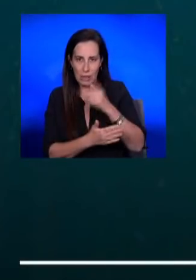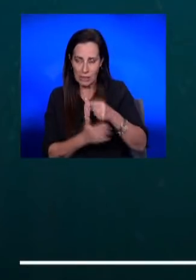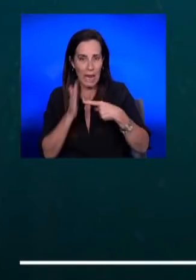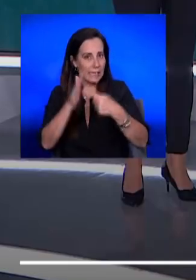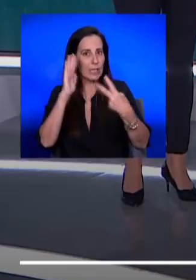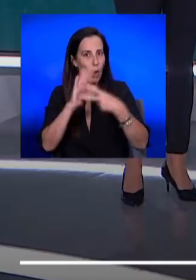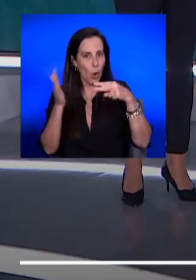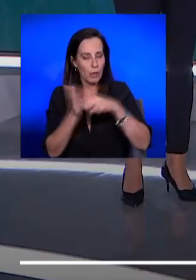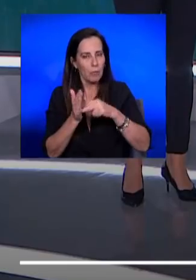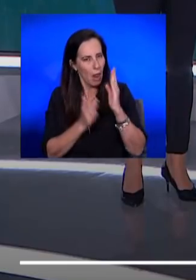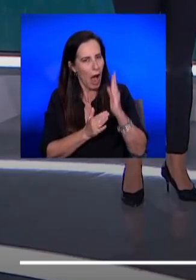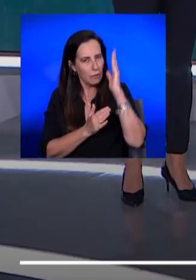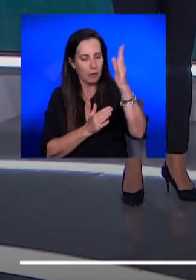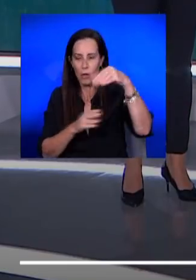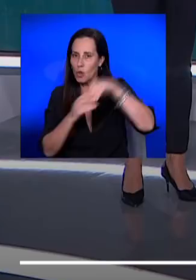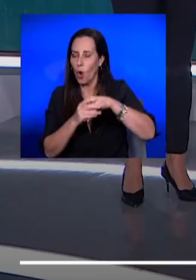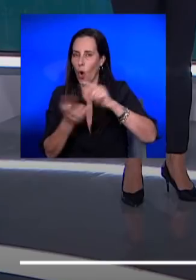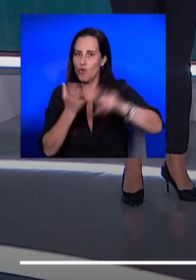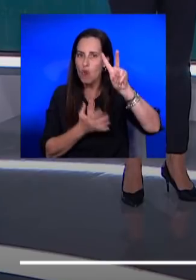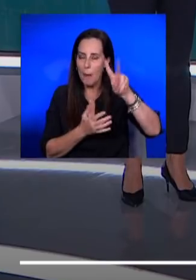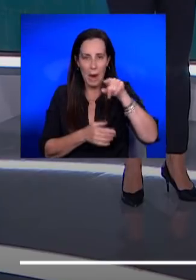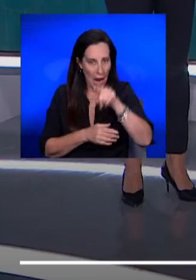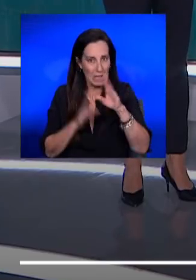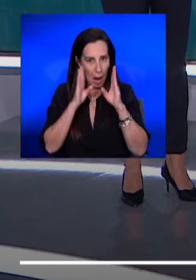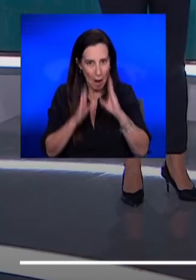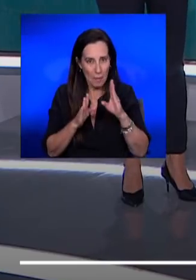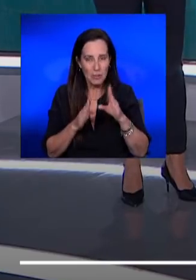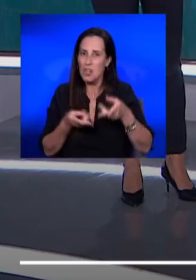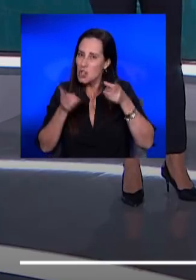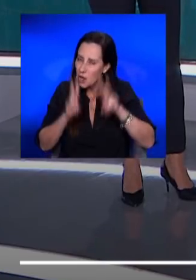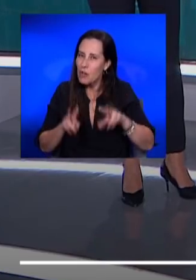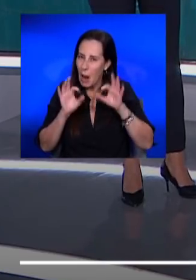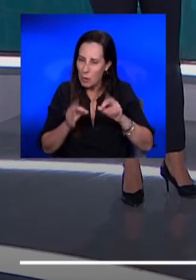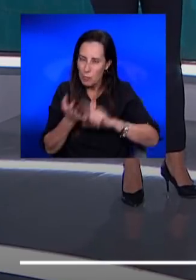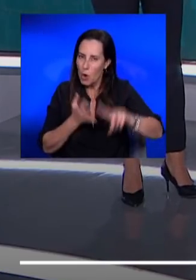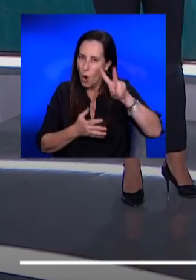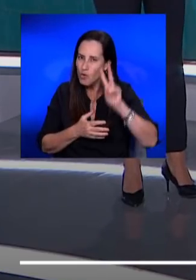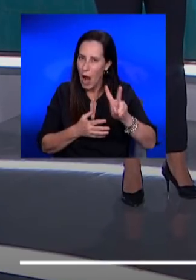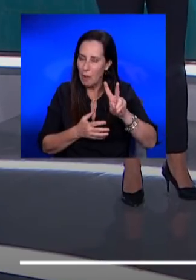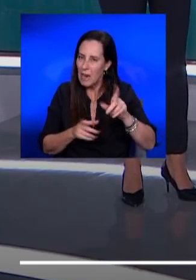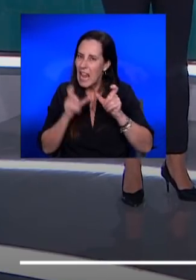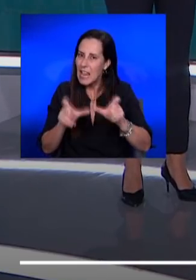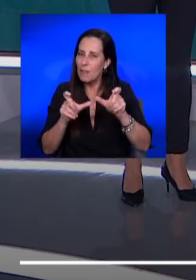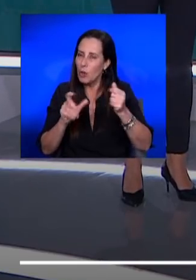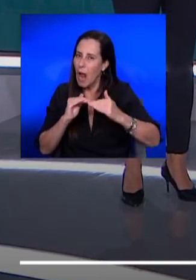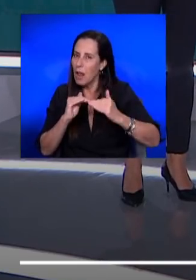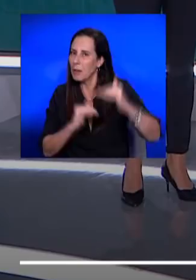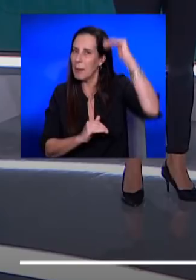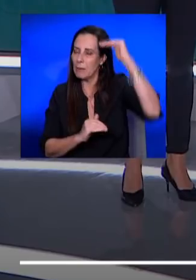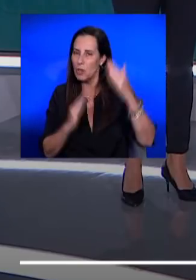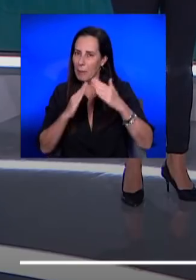תוכנית ארוכת טווח בתוך 60 יום. אתה מאמין שאפשר ממש בטווח הקרוב לבלום את הזינוק